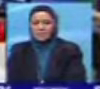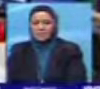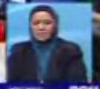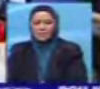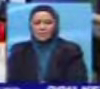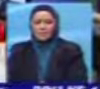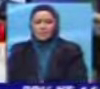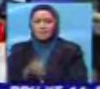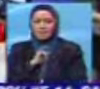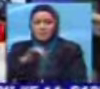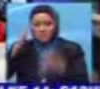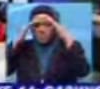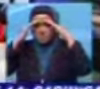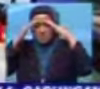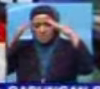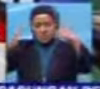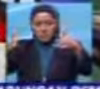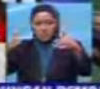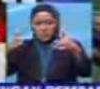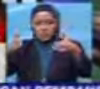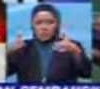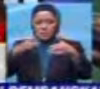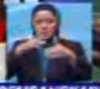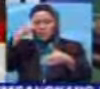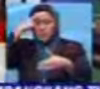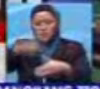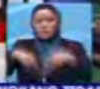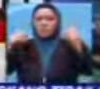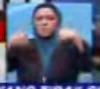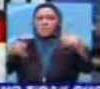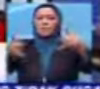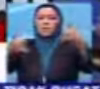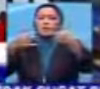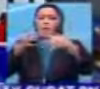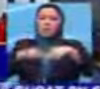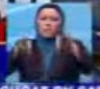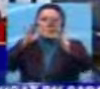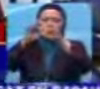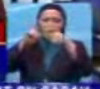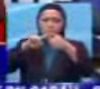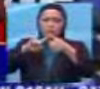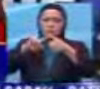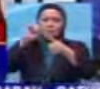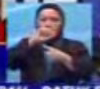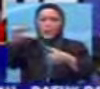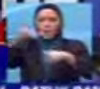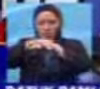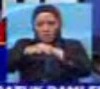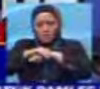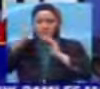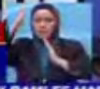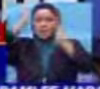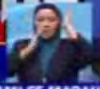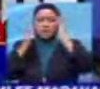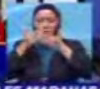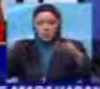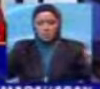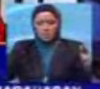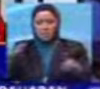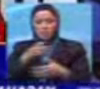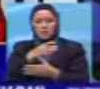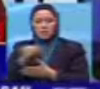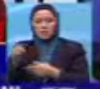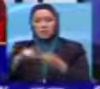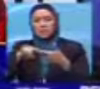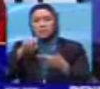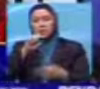I just focus and main event. Main event is I think the All England, Malaysia Open, right? And